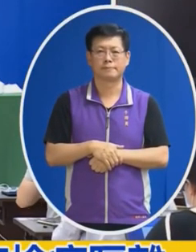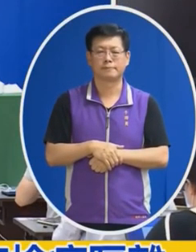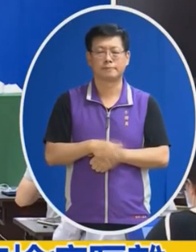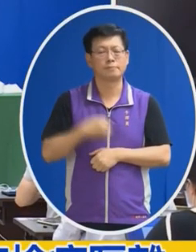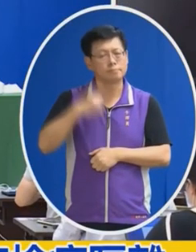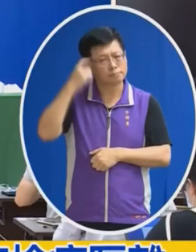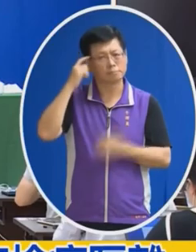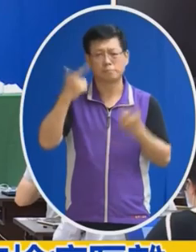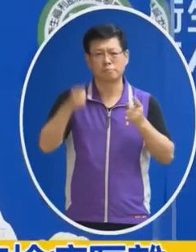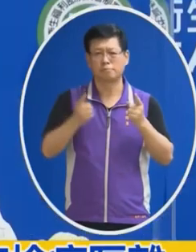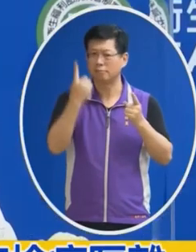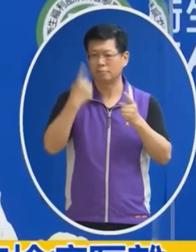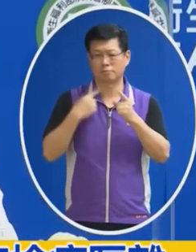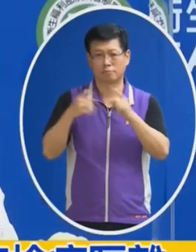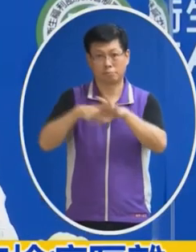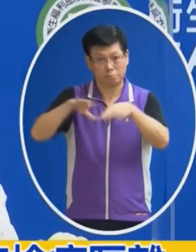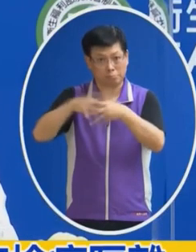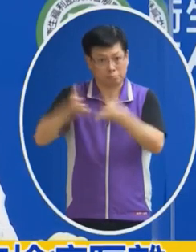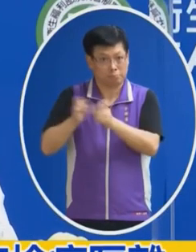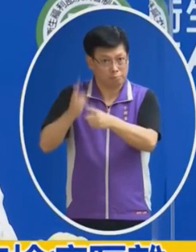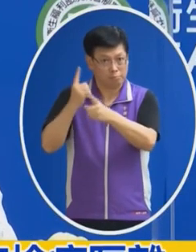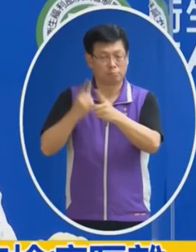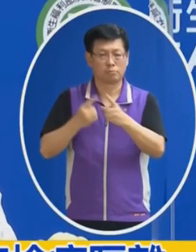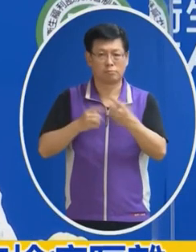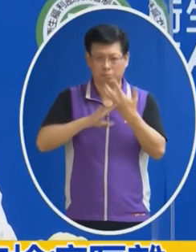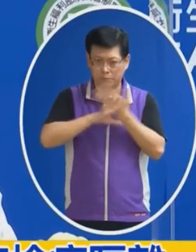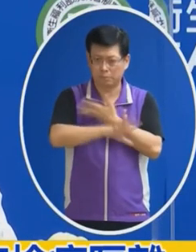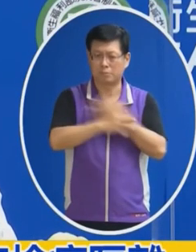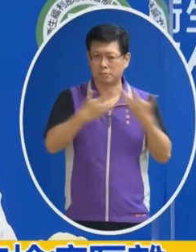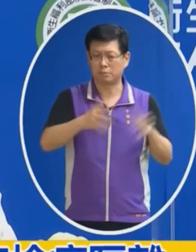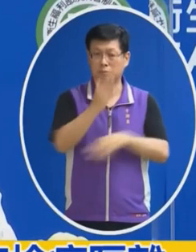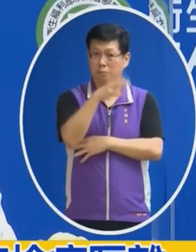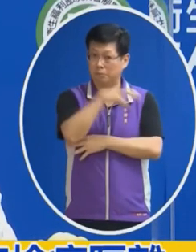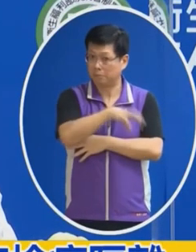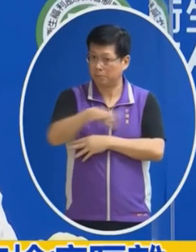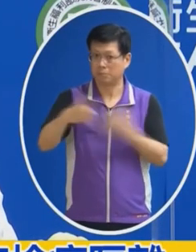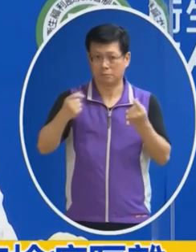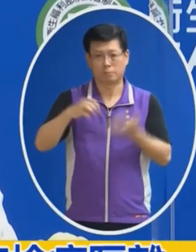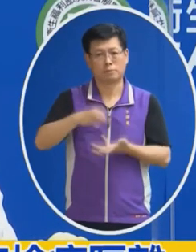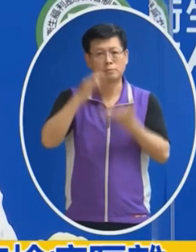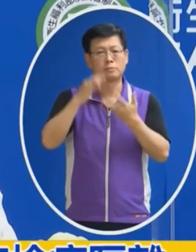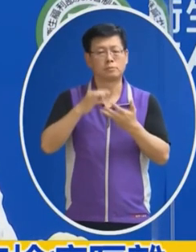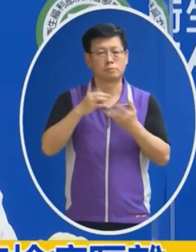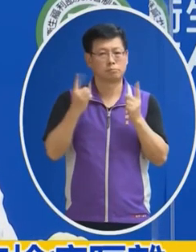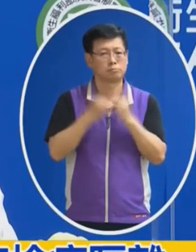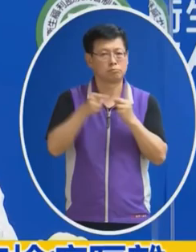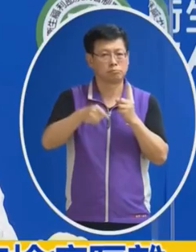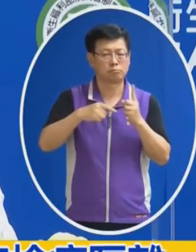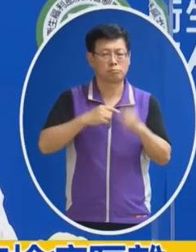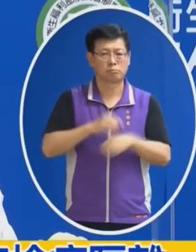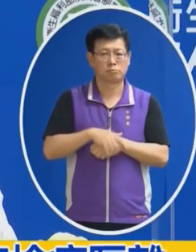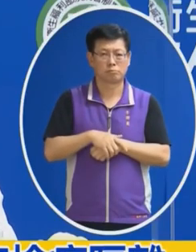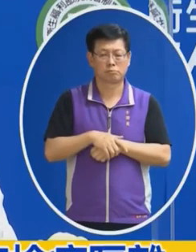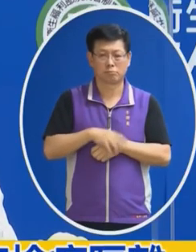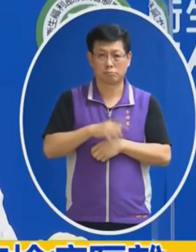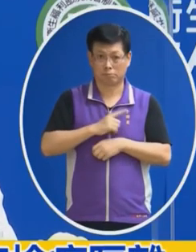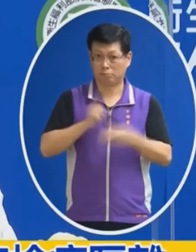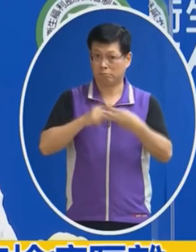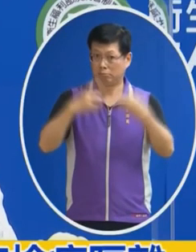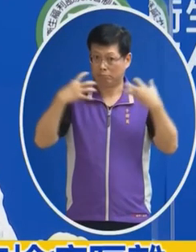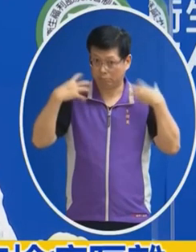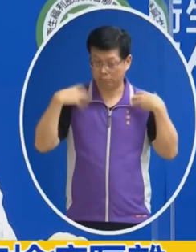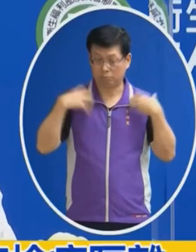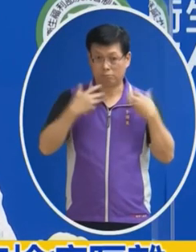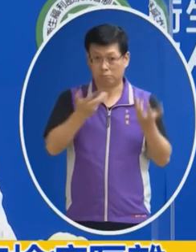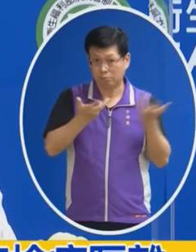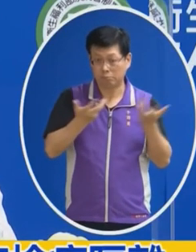那我想不只是文化部哈，那各个单位哈都有提出哈相关对于这个各个所主管的